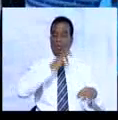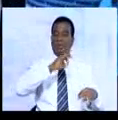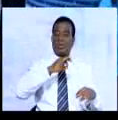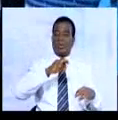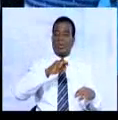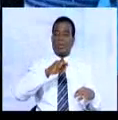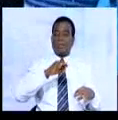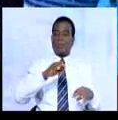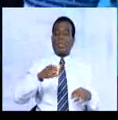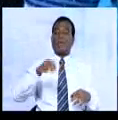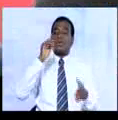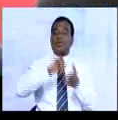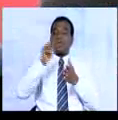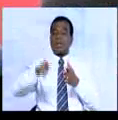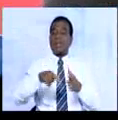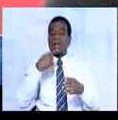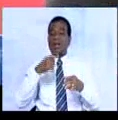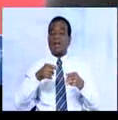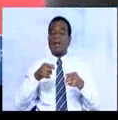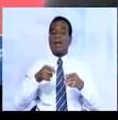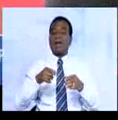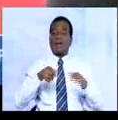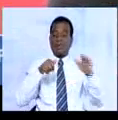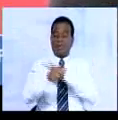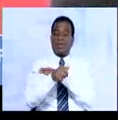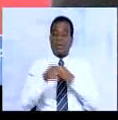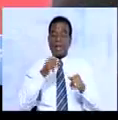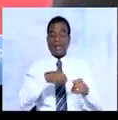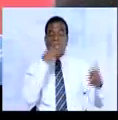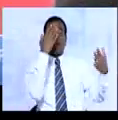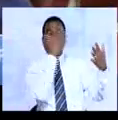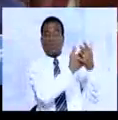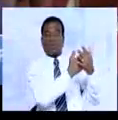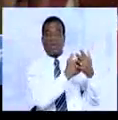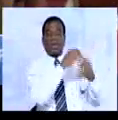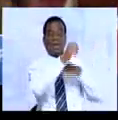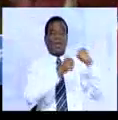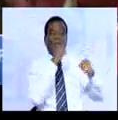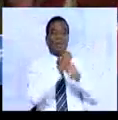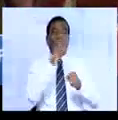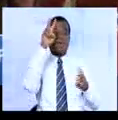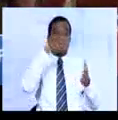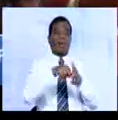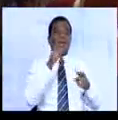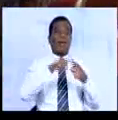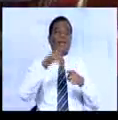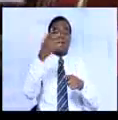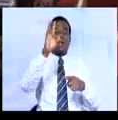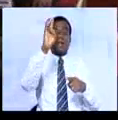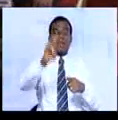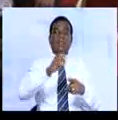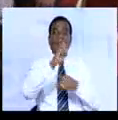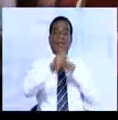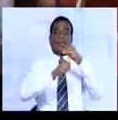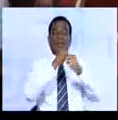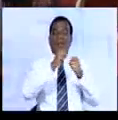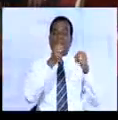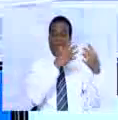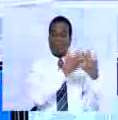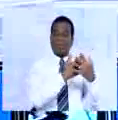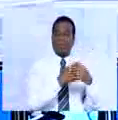de police, auteur de l'assassinat, a été condamné en 2004 à 17 ans de prison pour homicide